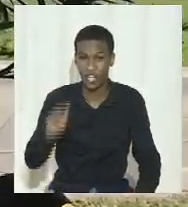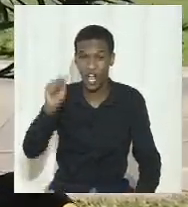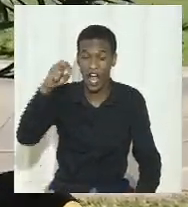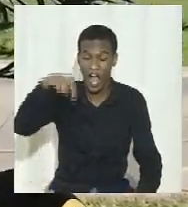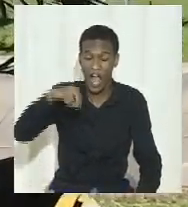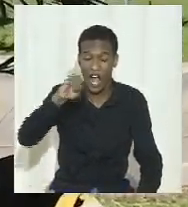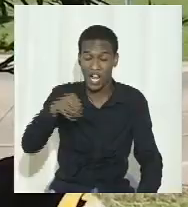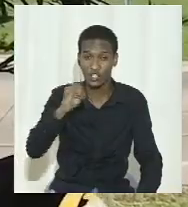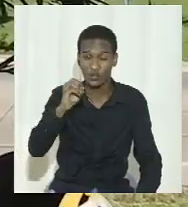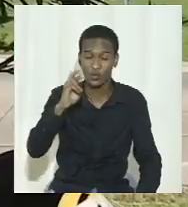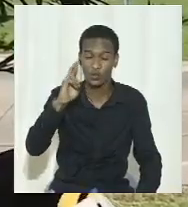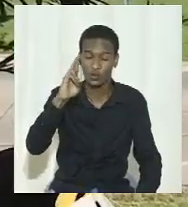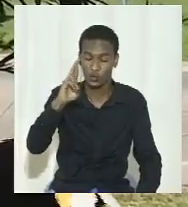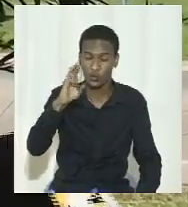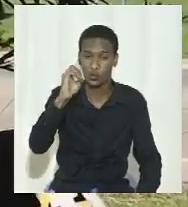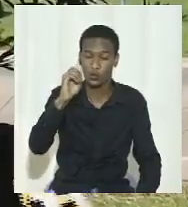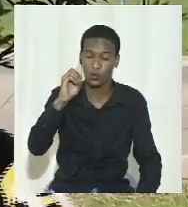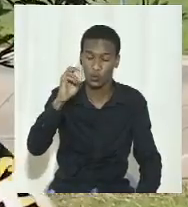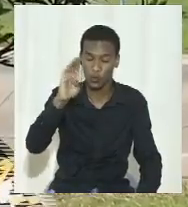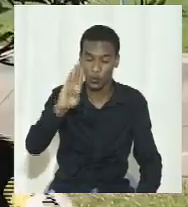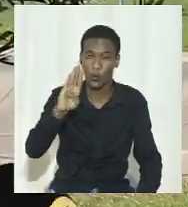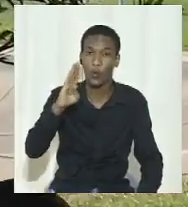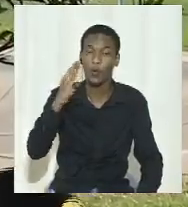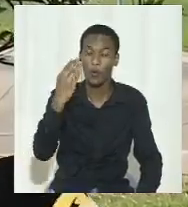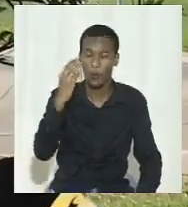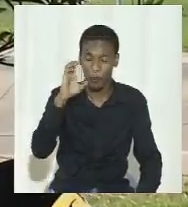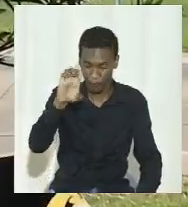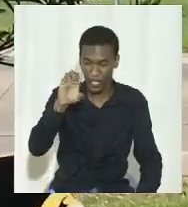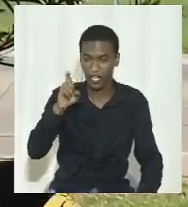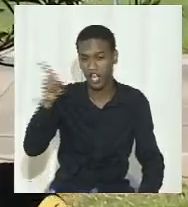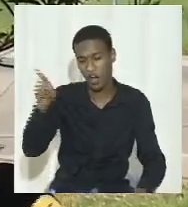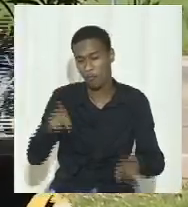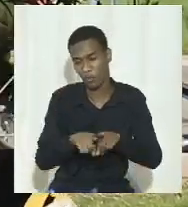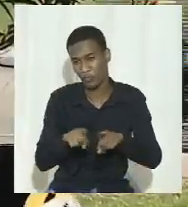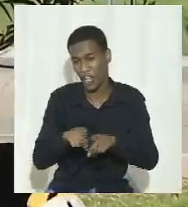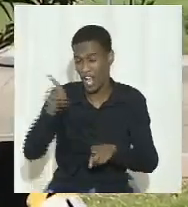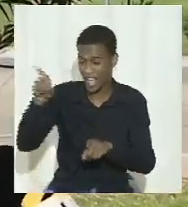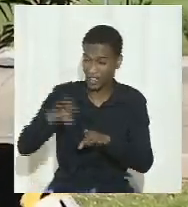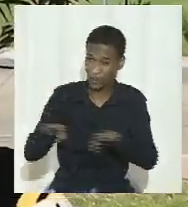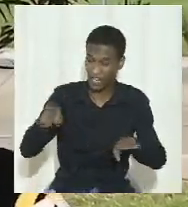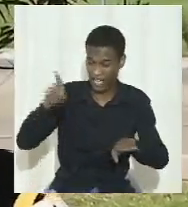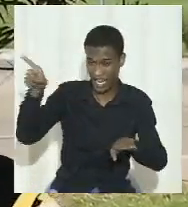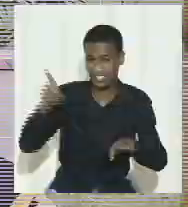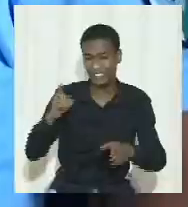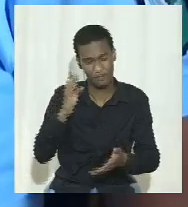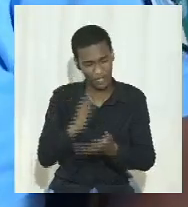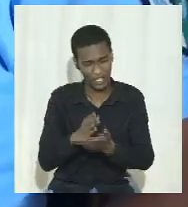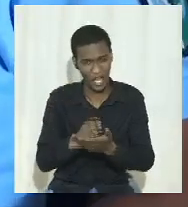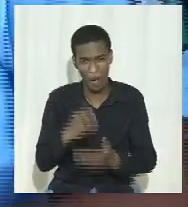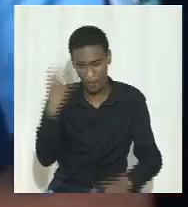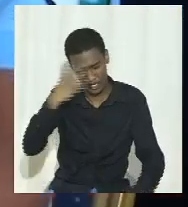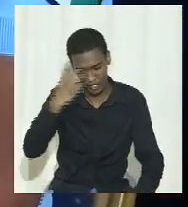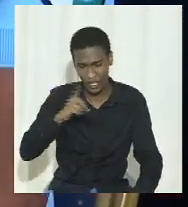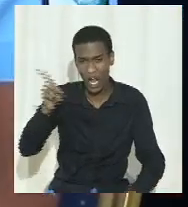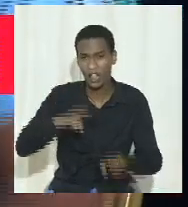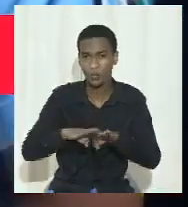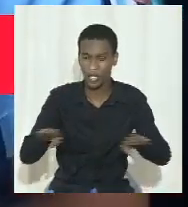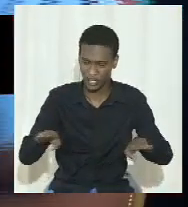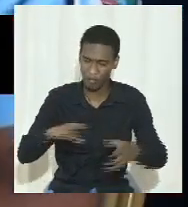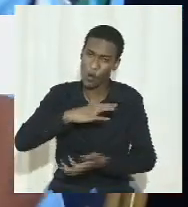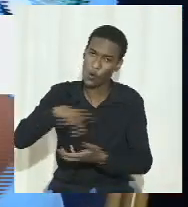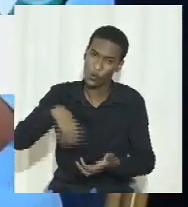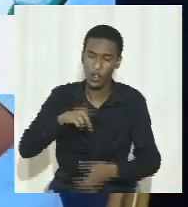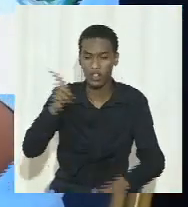manita sy miantso fa ny distrika an'Anjozorobe amin'izao fotoana izao dia mbola tena solona roa izy mila opération matimaty. Marihina fefa azy